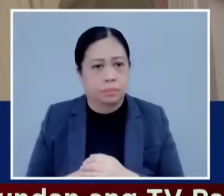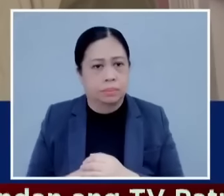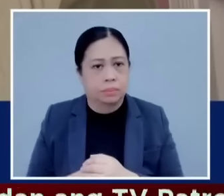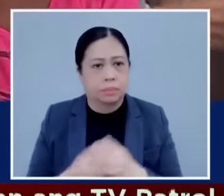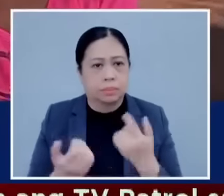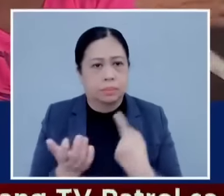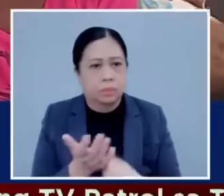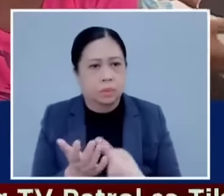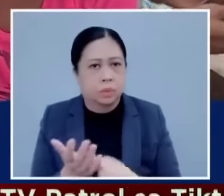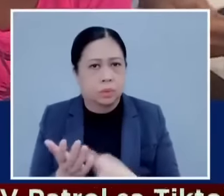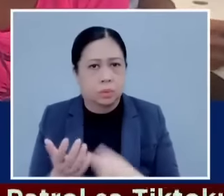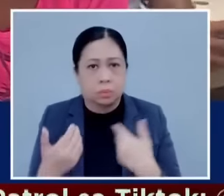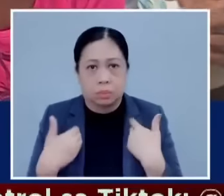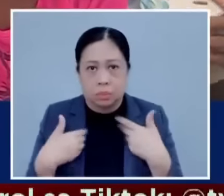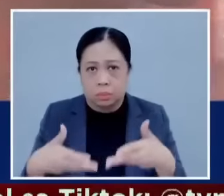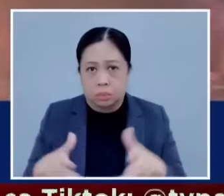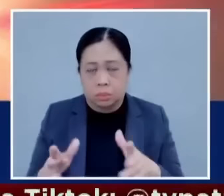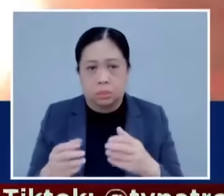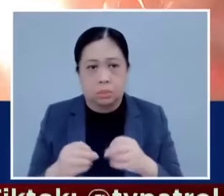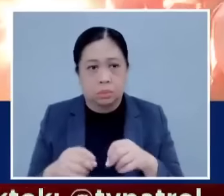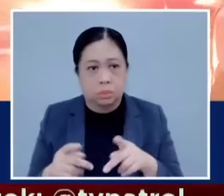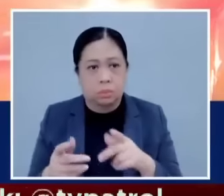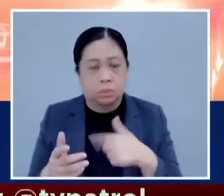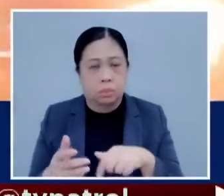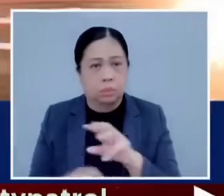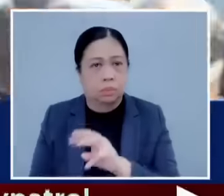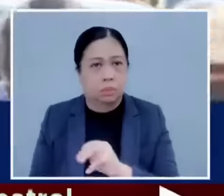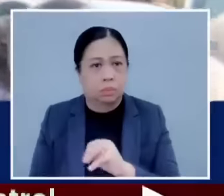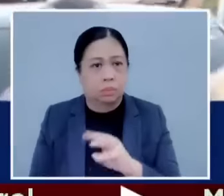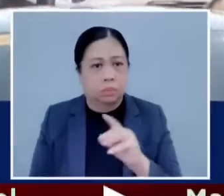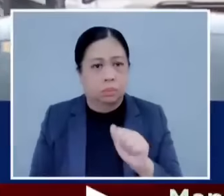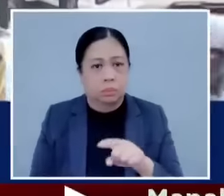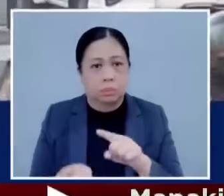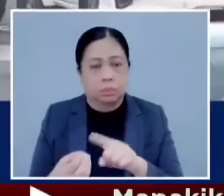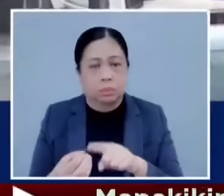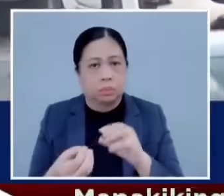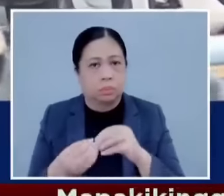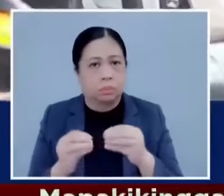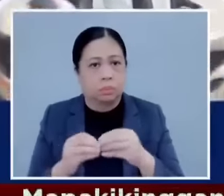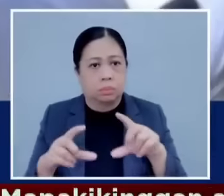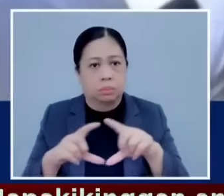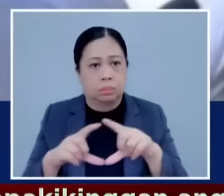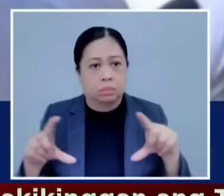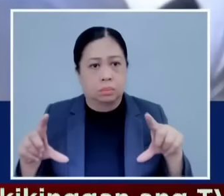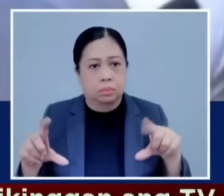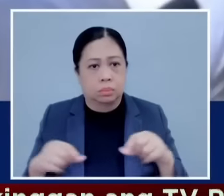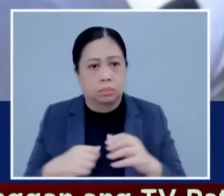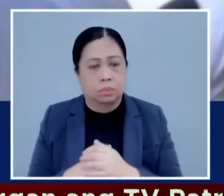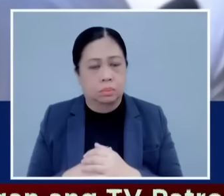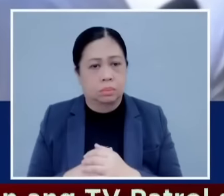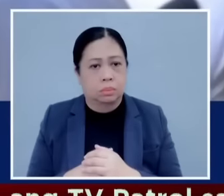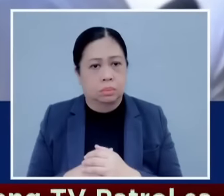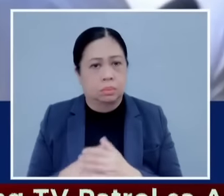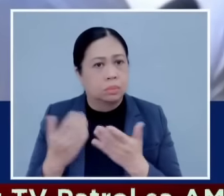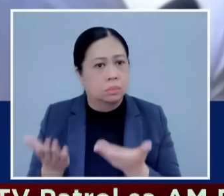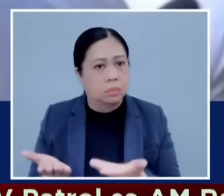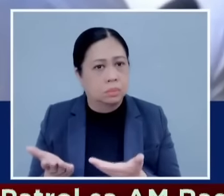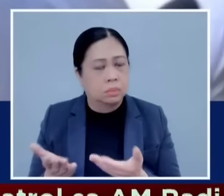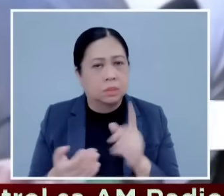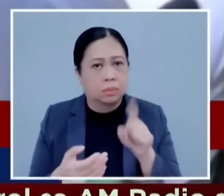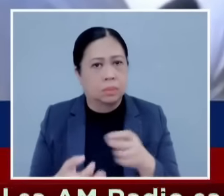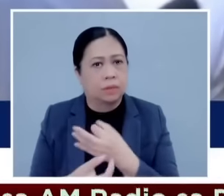naungkat kung may pribilehiyo bang ibinibigay ang MMDA pagdating sa number coding scheme. There is